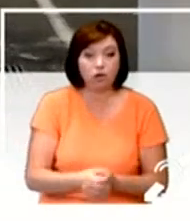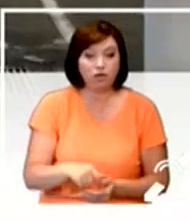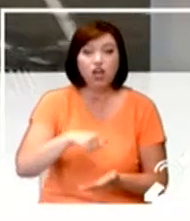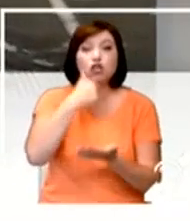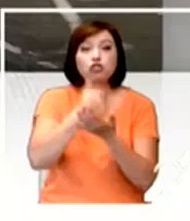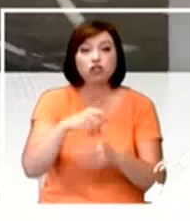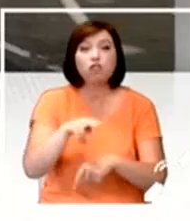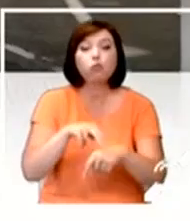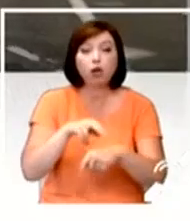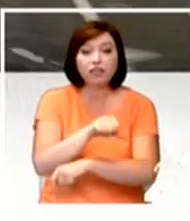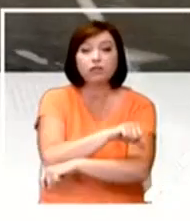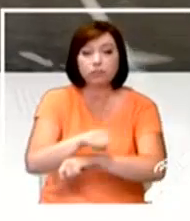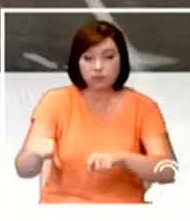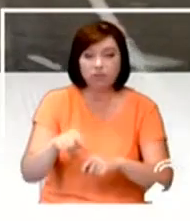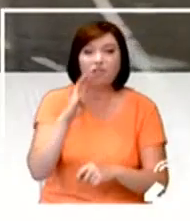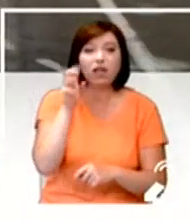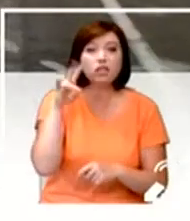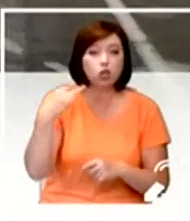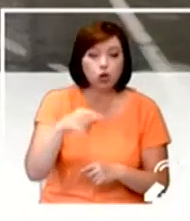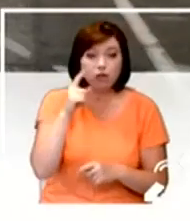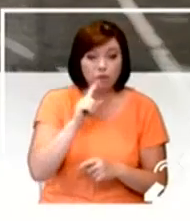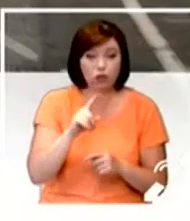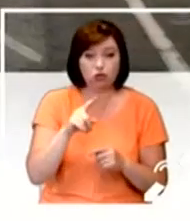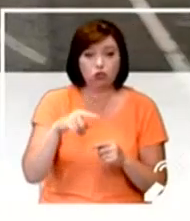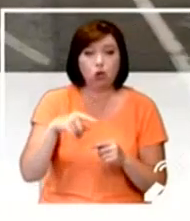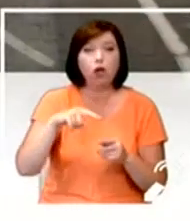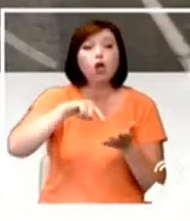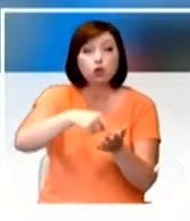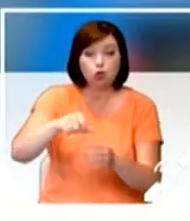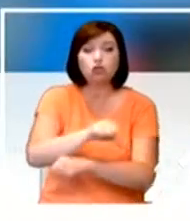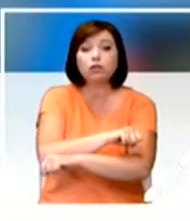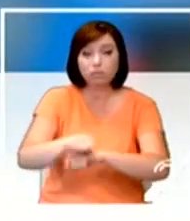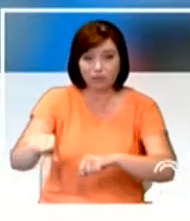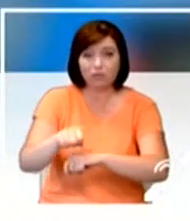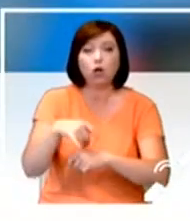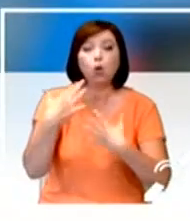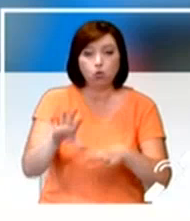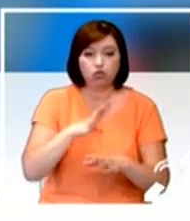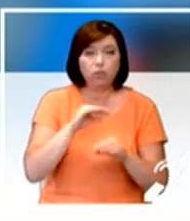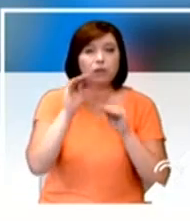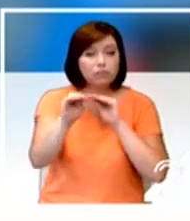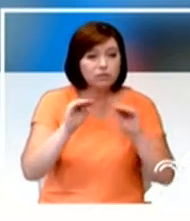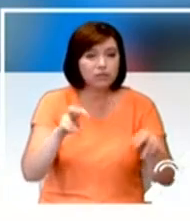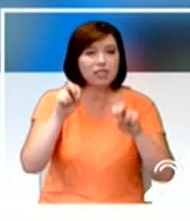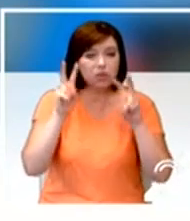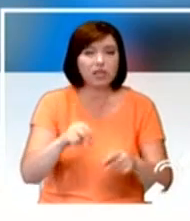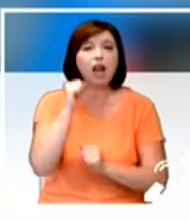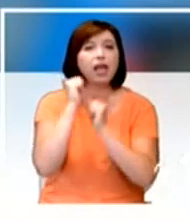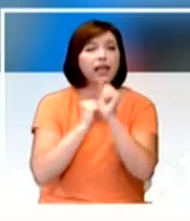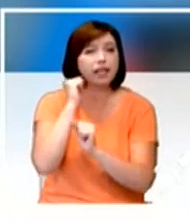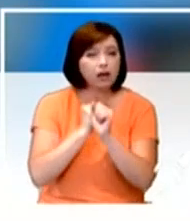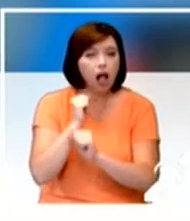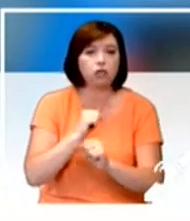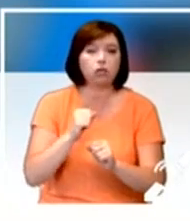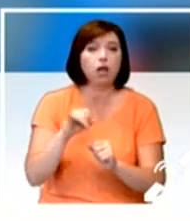Șeful poliției de frontieră Rosian Vasiloi spunea în urmă cu ceva timp că punctele de trecere a graniței au fost dotate cu generatoare electrice și